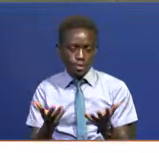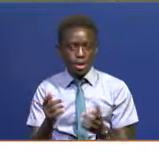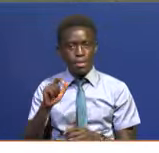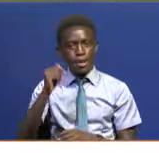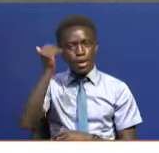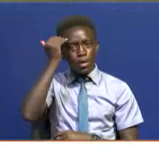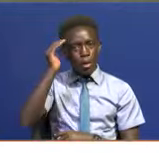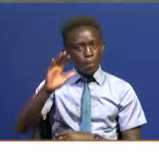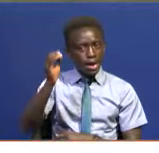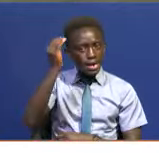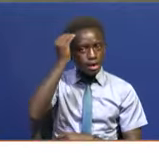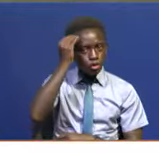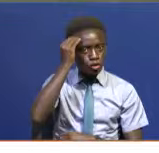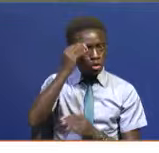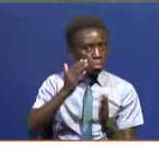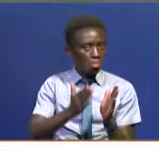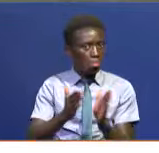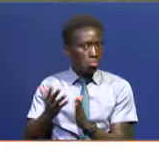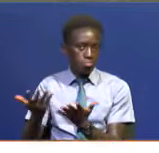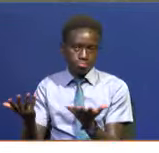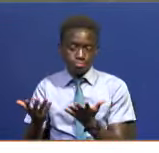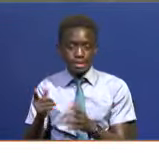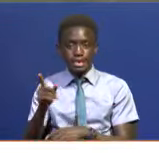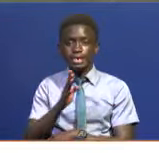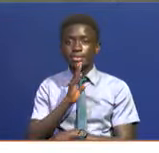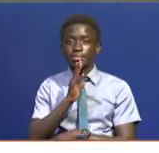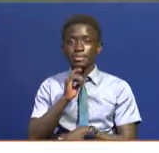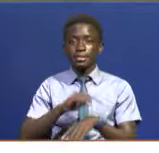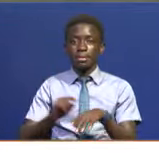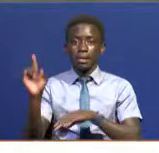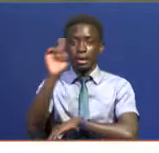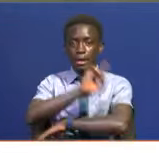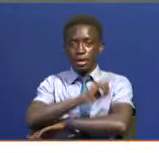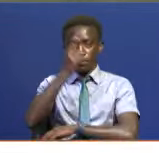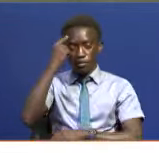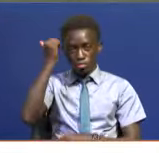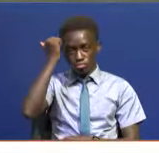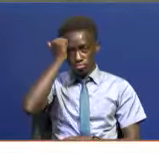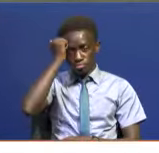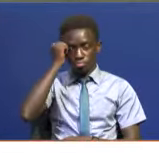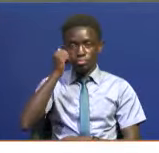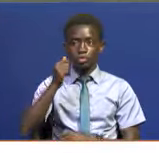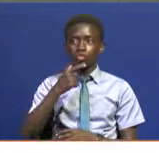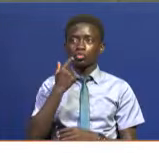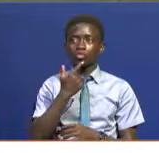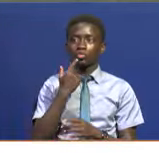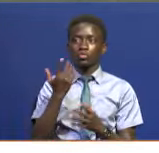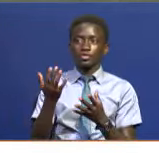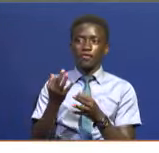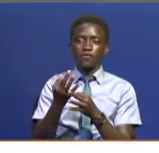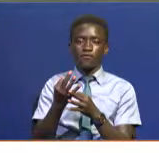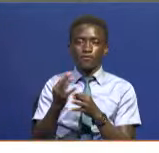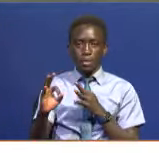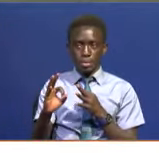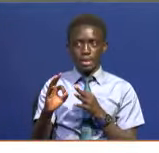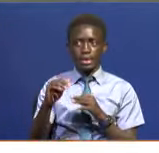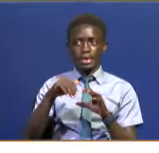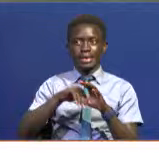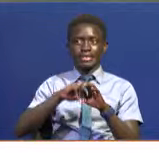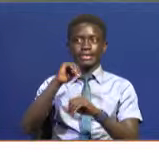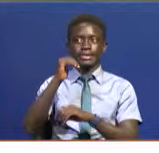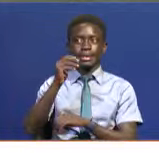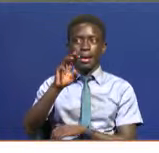yao. Wakiongea wakati wa hafla ya siku ya elimu ya wanafunzi wa kidato cha tatu katika shule ya Marishwa,